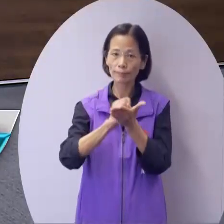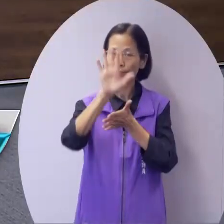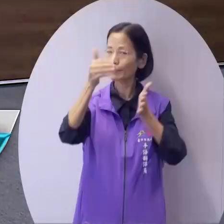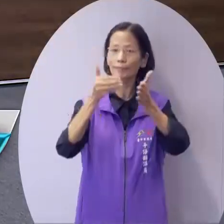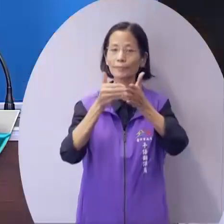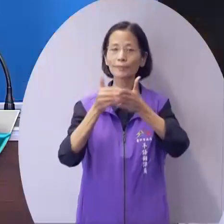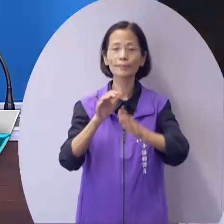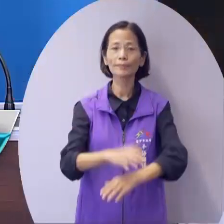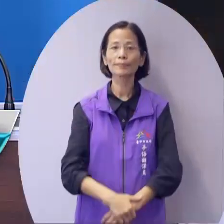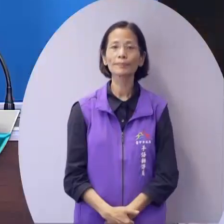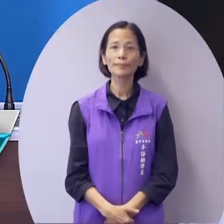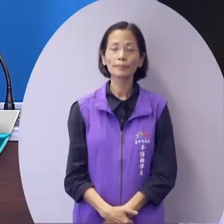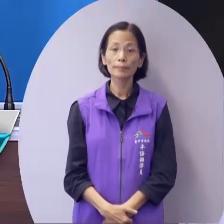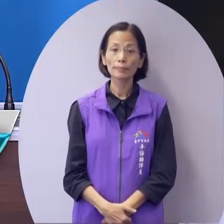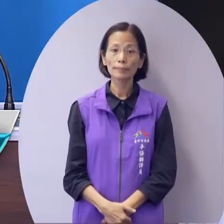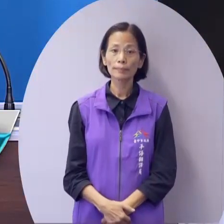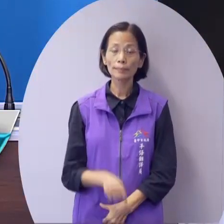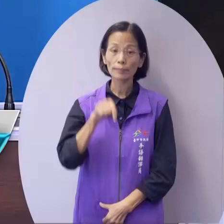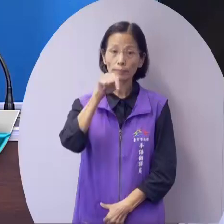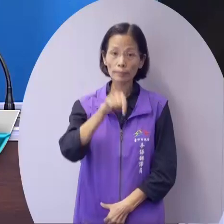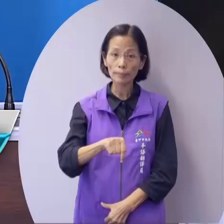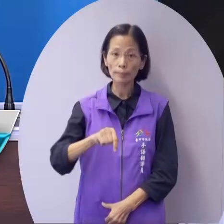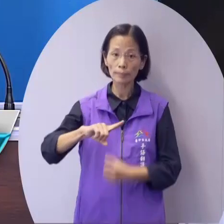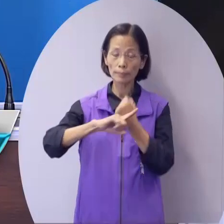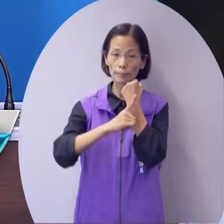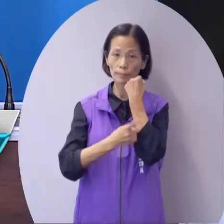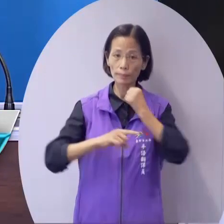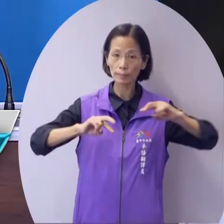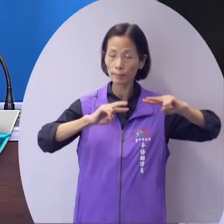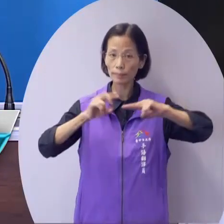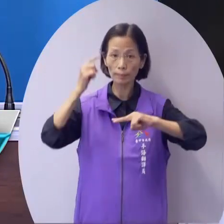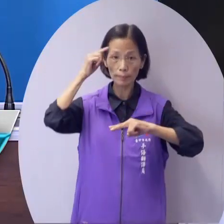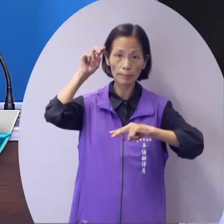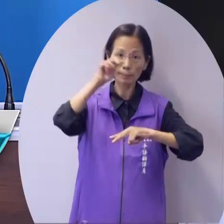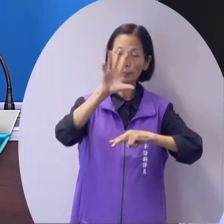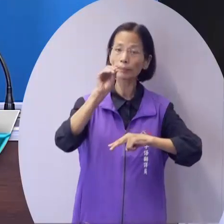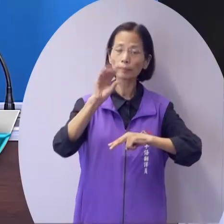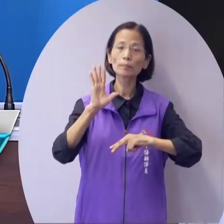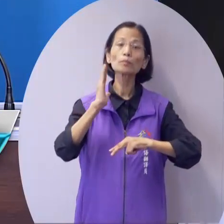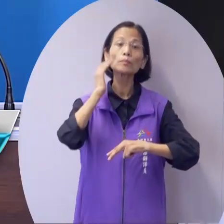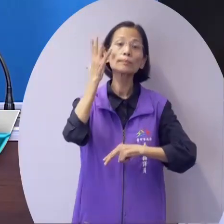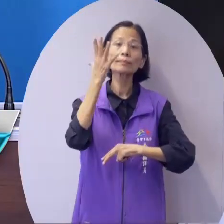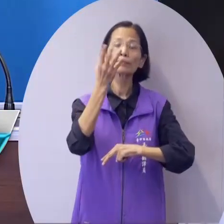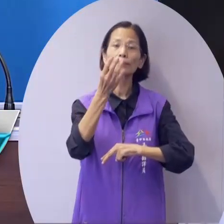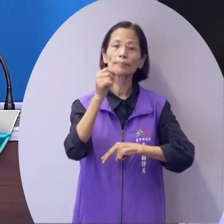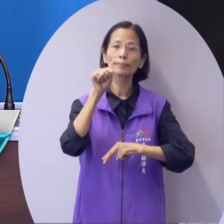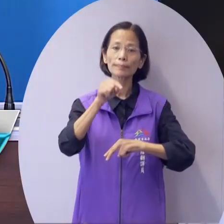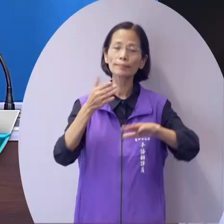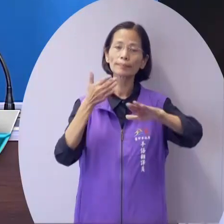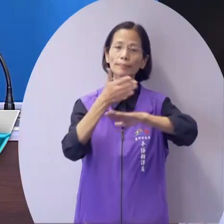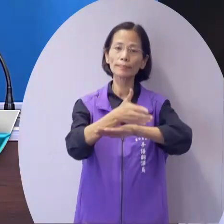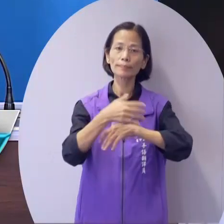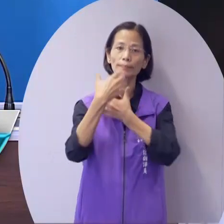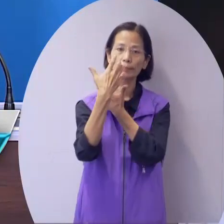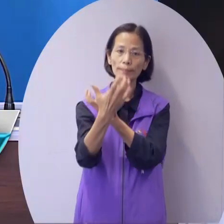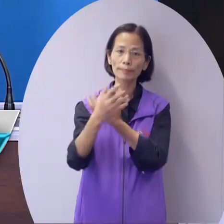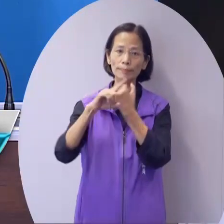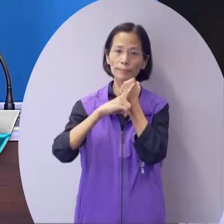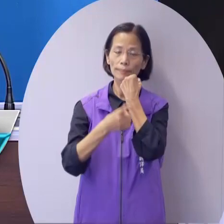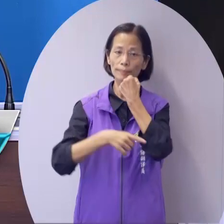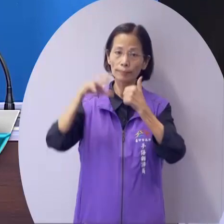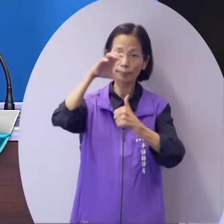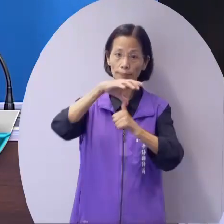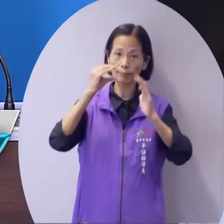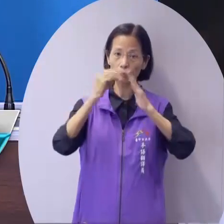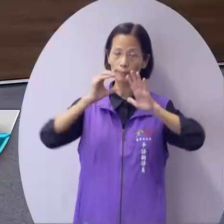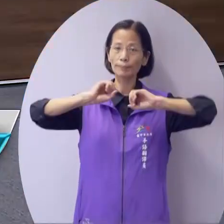告。 请问大家对于这个法案修正有没有意见？如果没有意见的话，本案通过以后已请法制局办理发